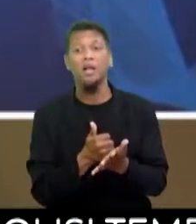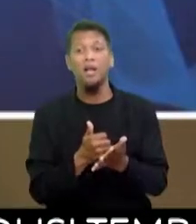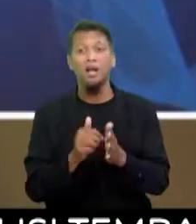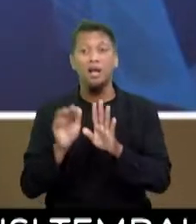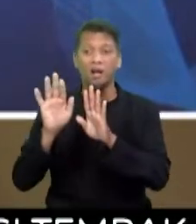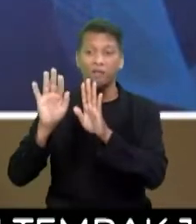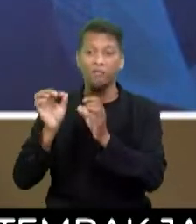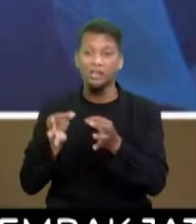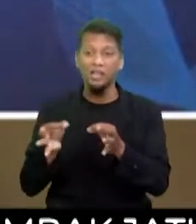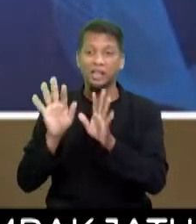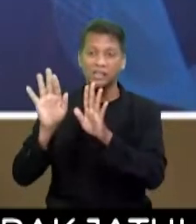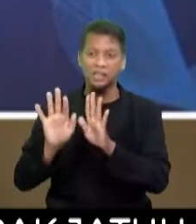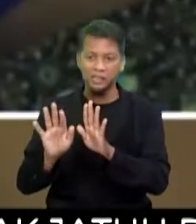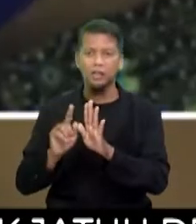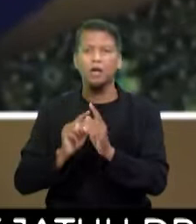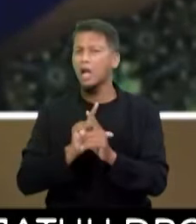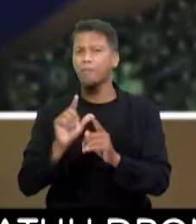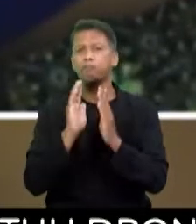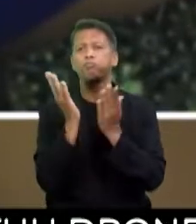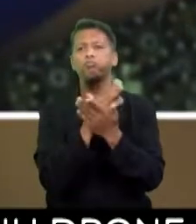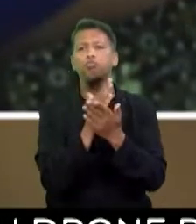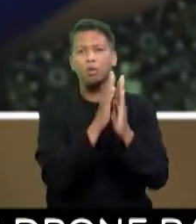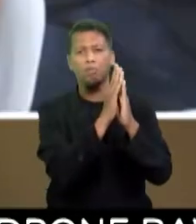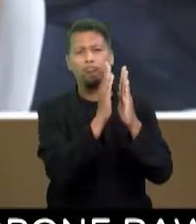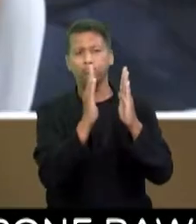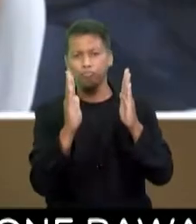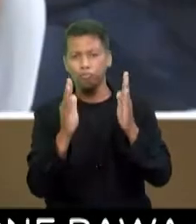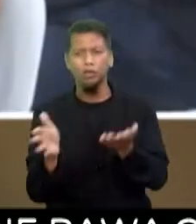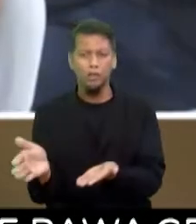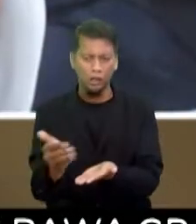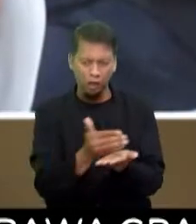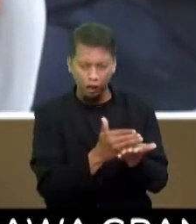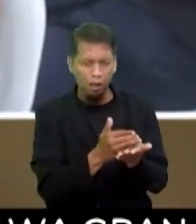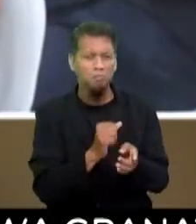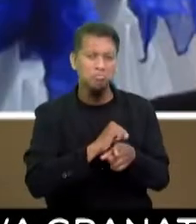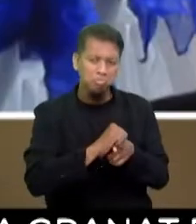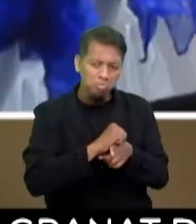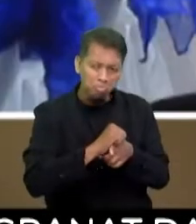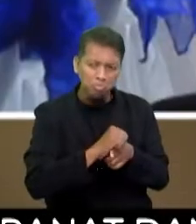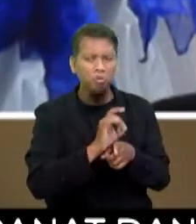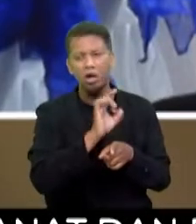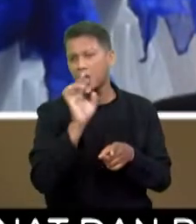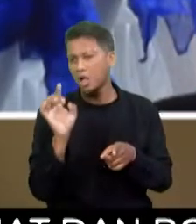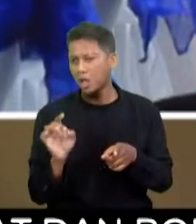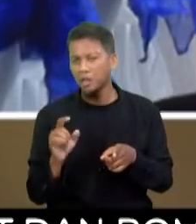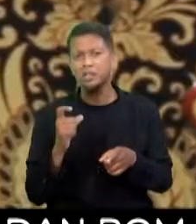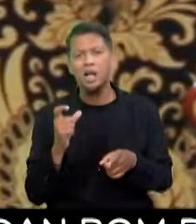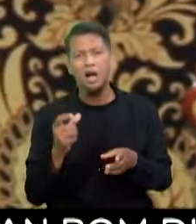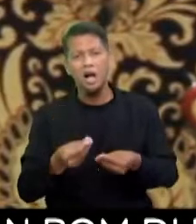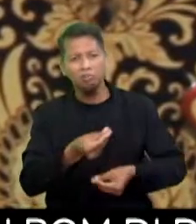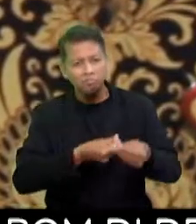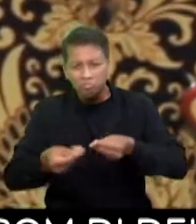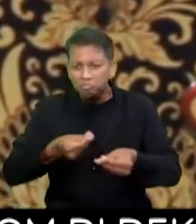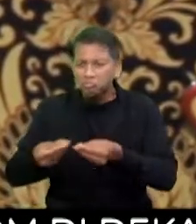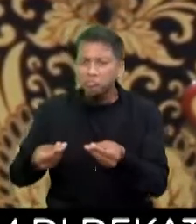Ada buku-buku, sarana data, sarana simulasi, kemudian sarana bertransaksi secara langsung melalui aplikasi yang disediakan